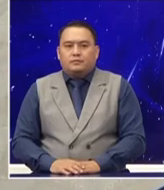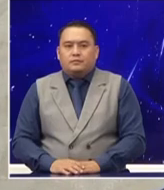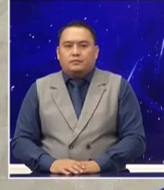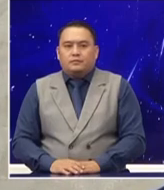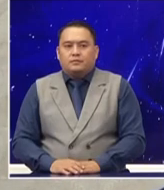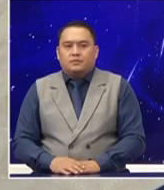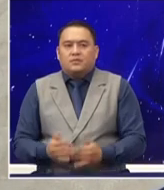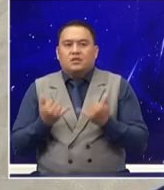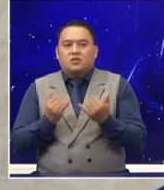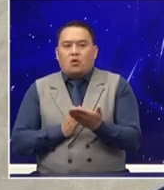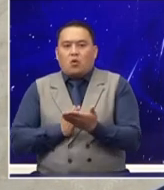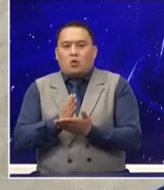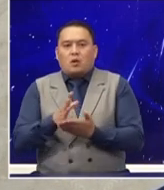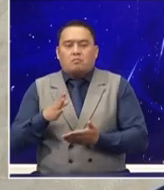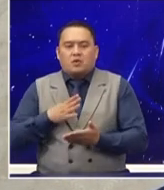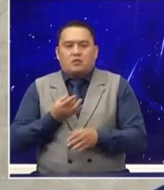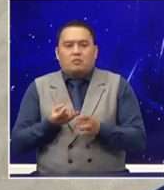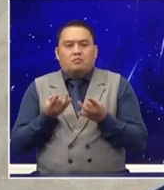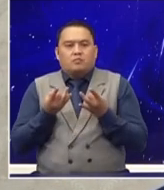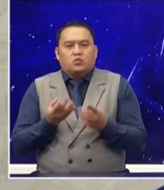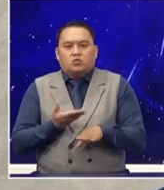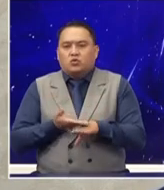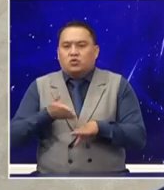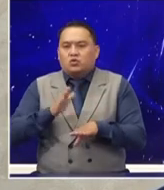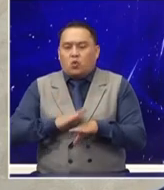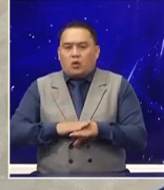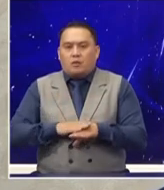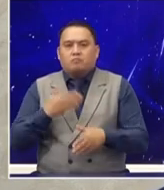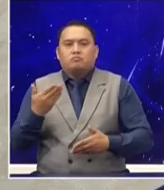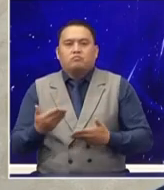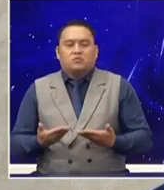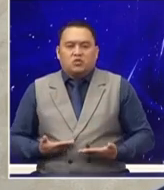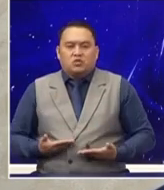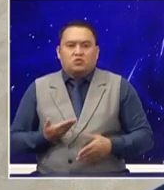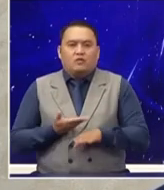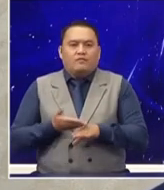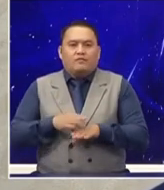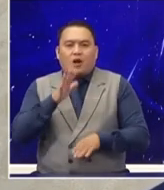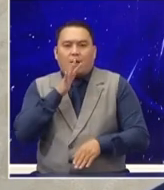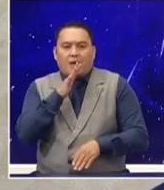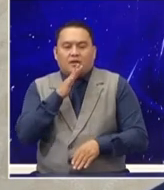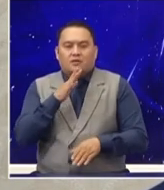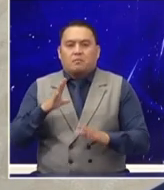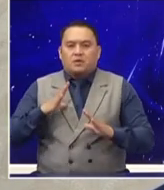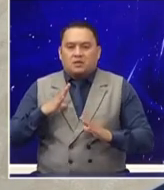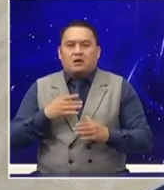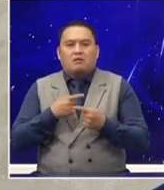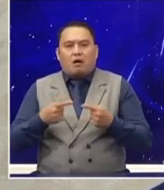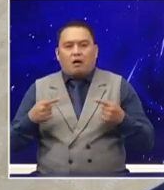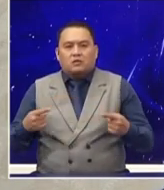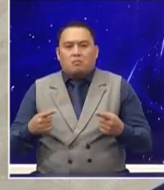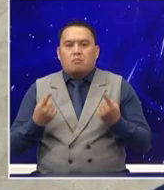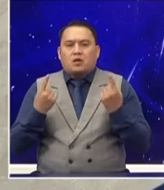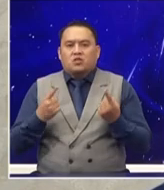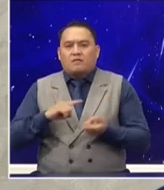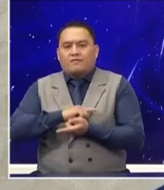Путь к сегодняшним успехам был очень непростым и тернистым. Мы пережили много сложных периодов, состоявшихся из различных